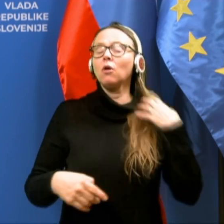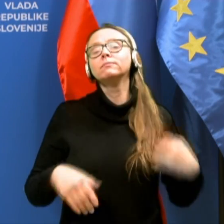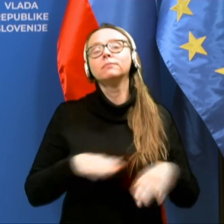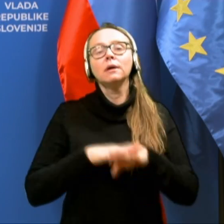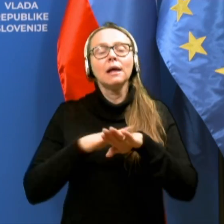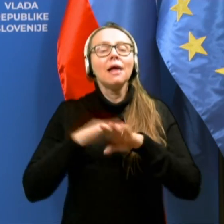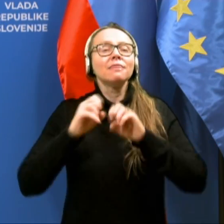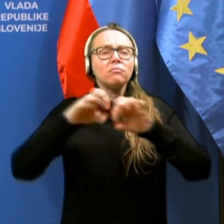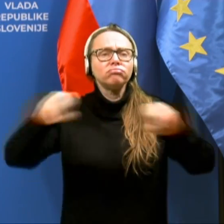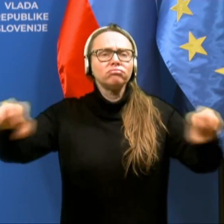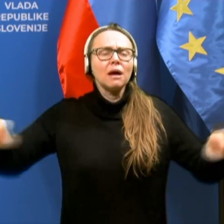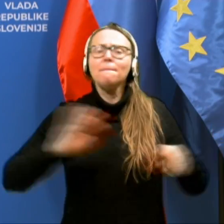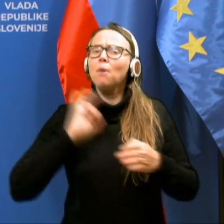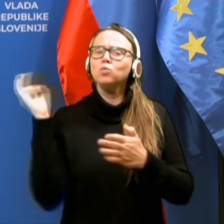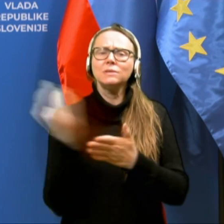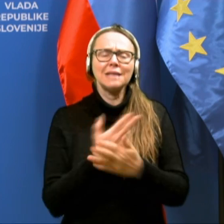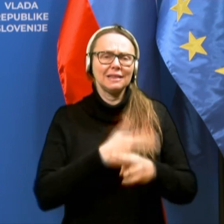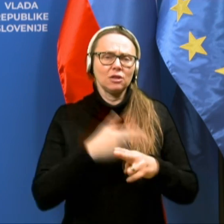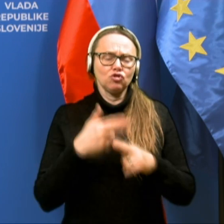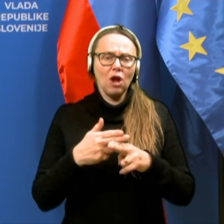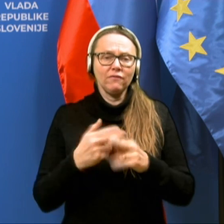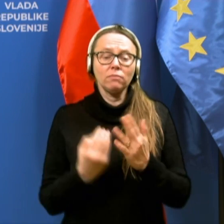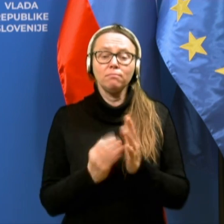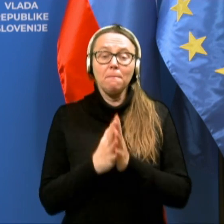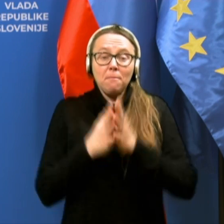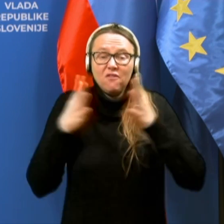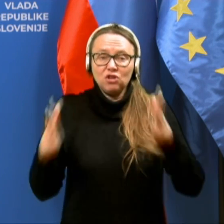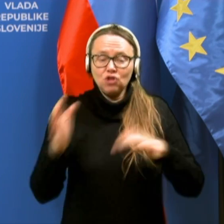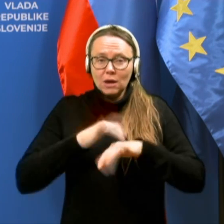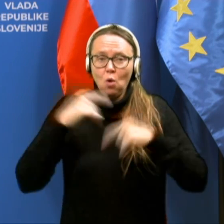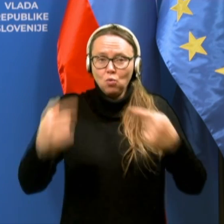državi. Porast okužb je opazen v občinah